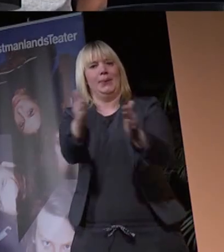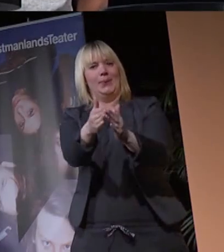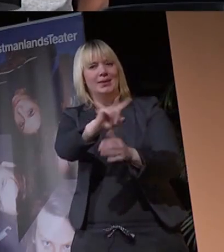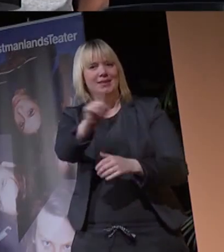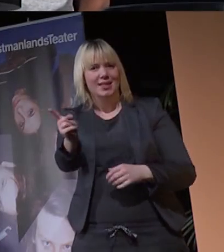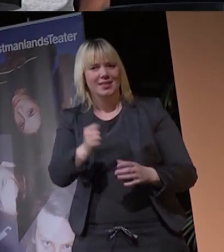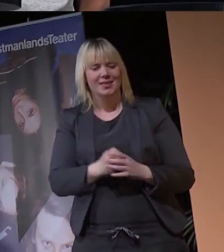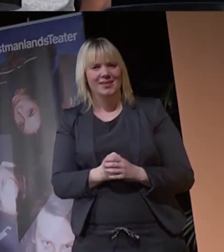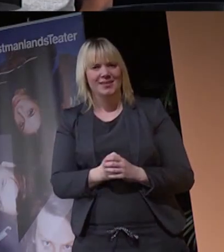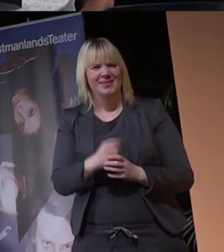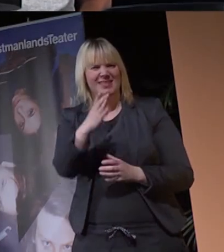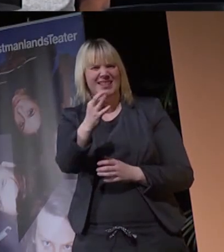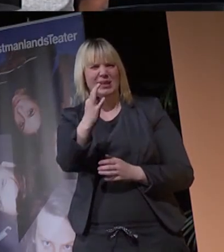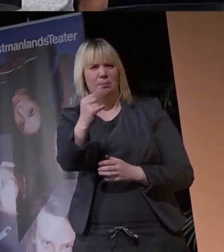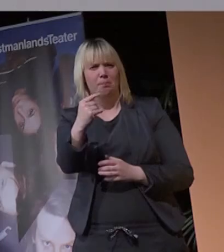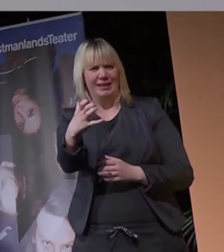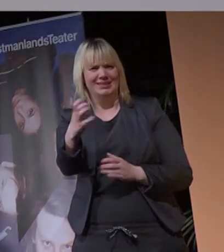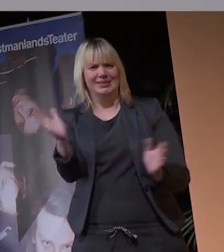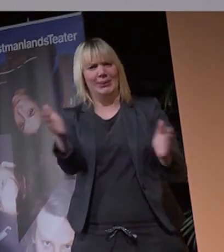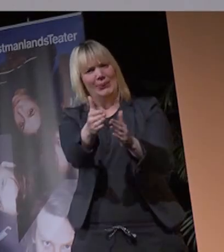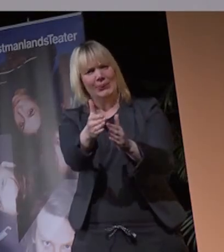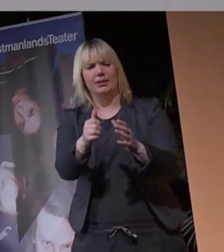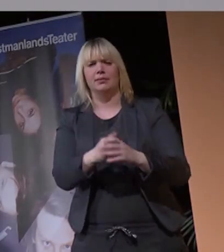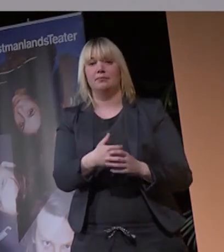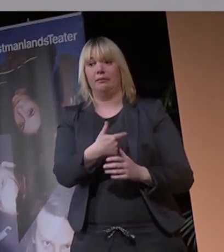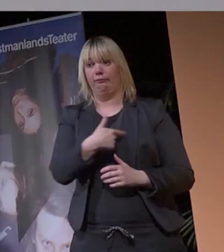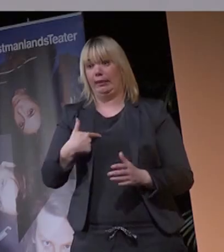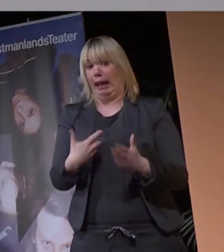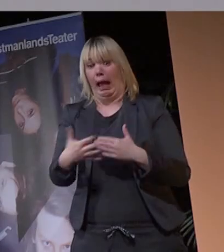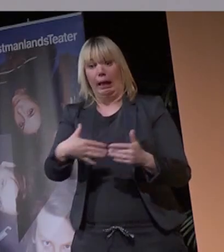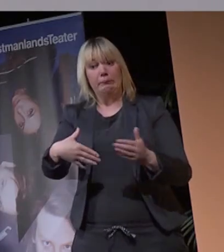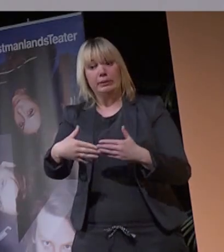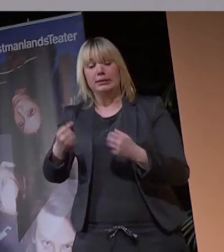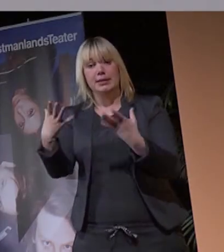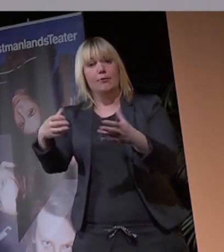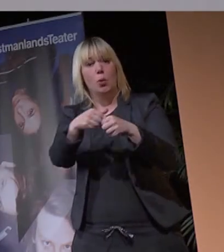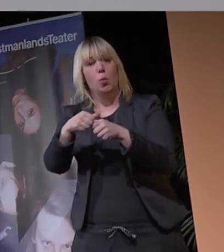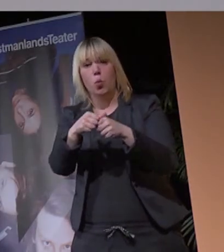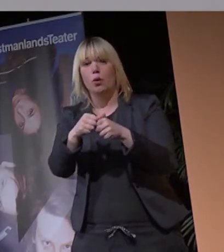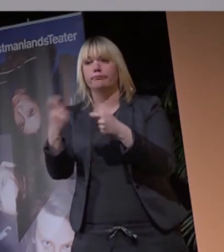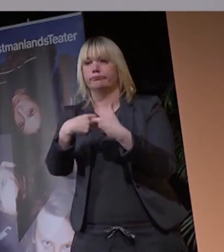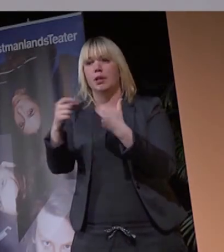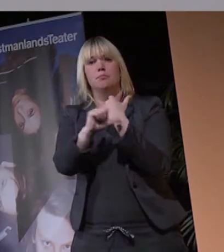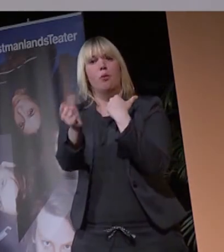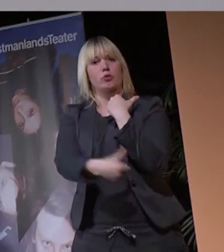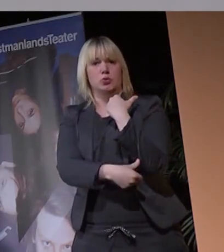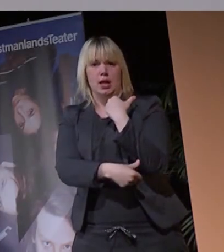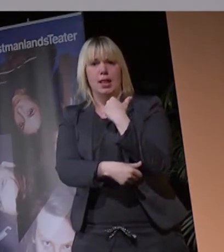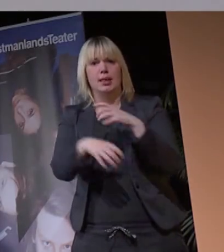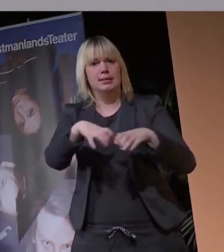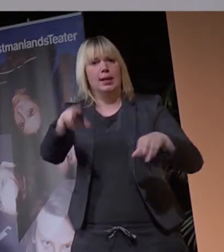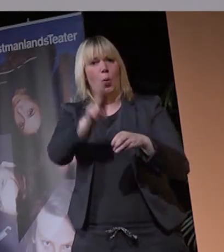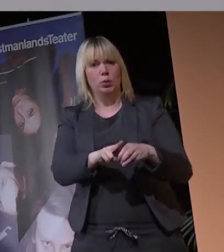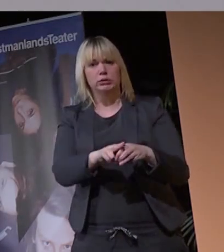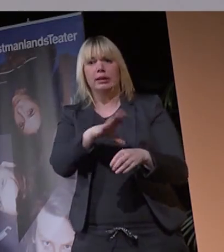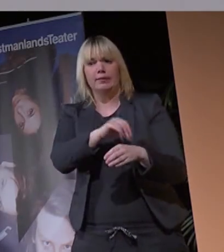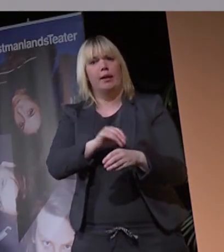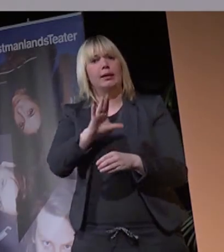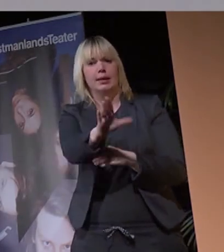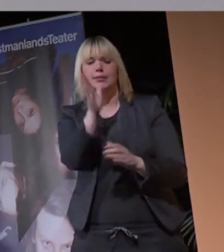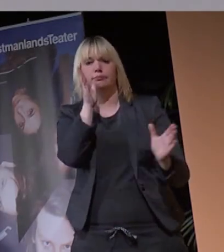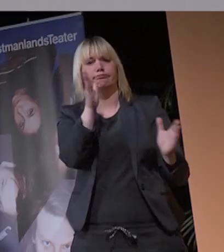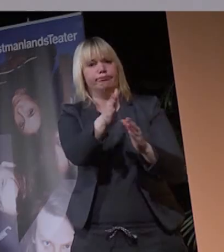sen, handlar om spets. För vi är ju en bransch- och arbetsgivarorganisation för professionell scenkonst. Ja. Och det är ju en nisch i sig också. Och allt det